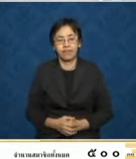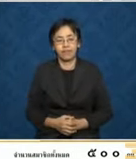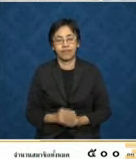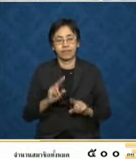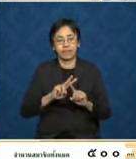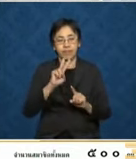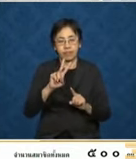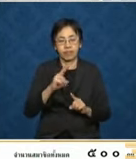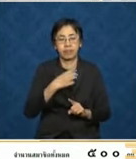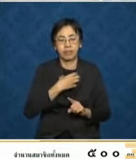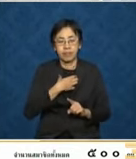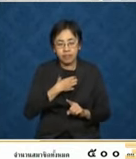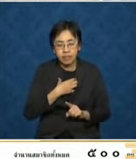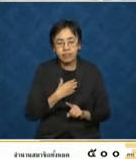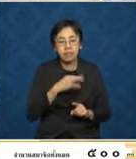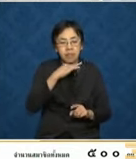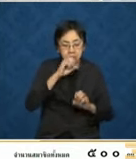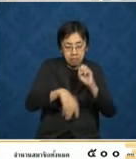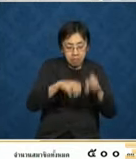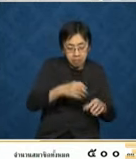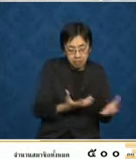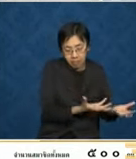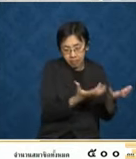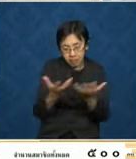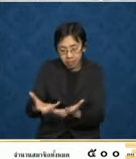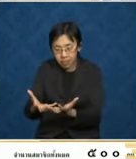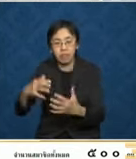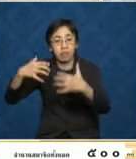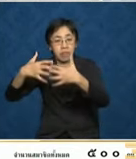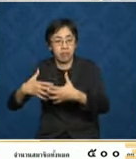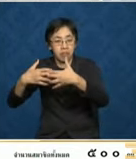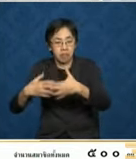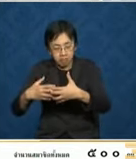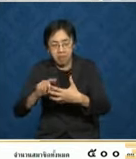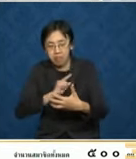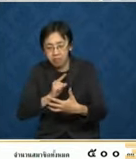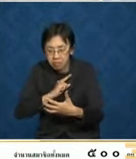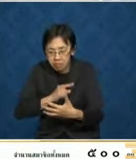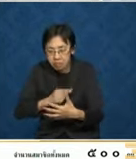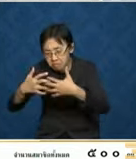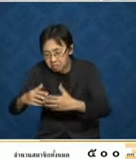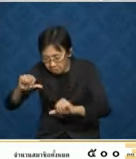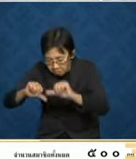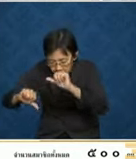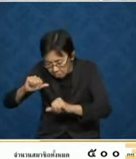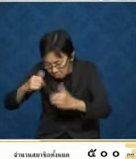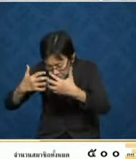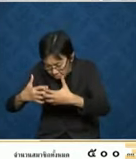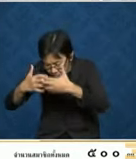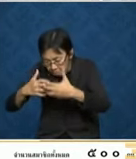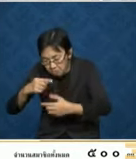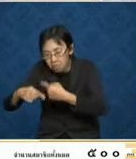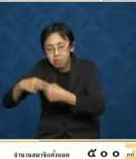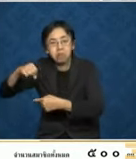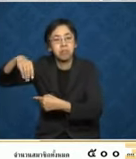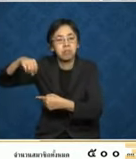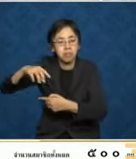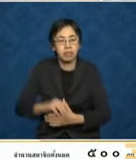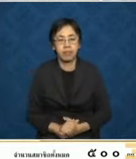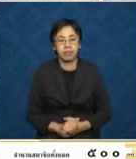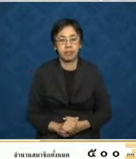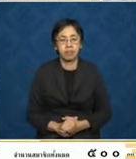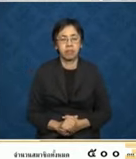ครับเอามาผลิตกระแสไฟฟ้านะครับอันนี้คือสิ่งที่สำคัญเพราะวันนี้เนี่ยการกำจัดขยะโดยชุมชนโดยการไปฝังกบเนี่ย